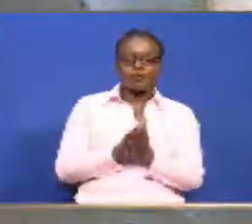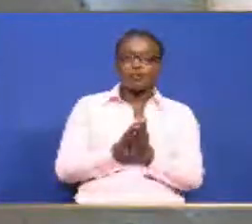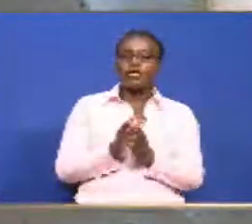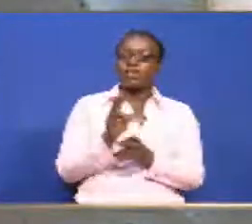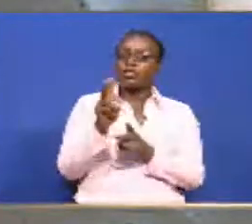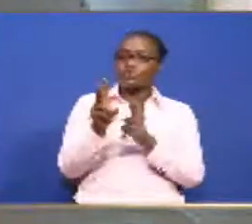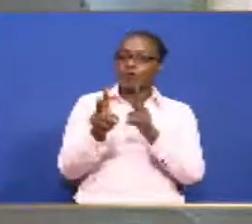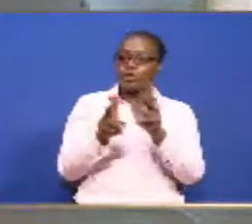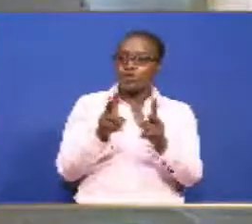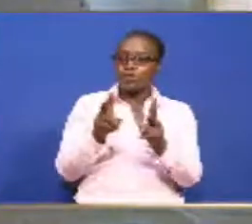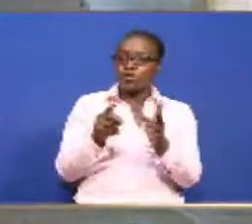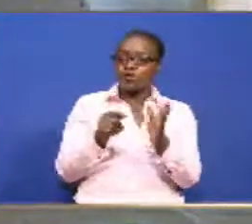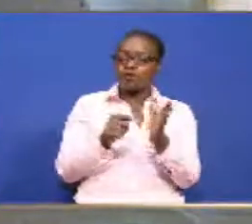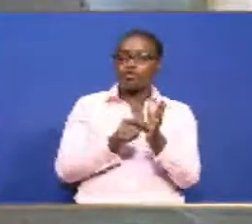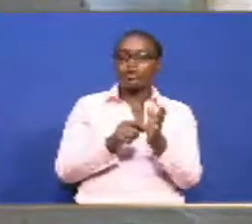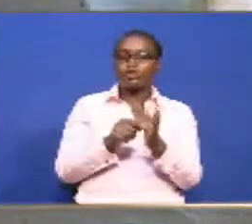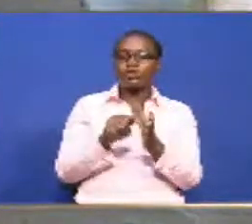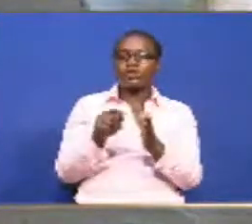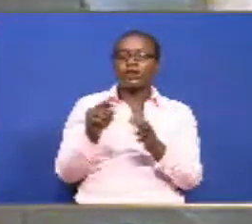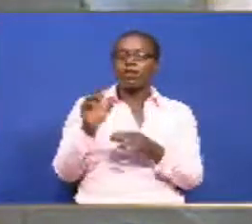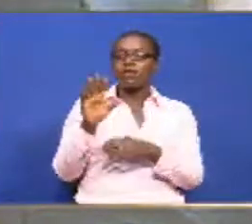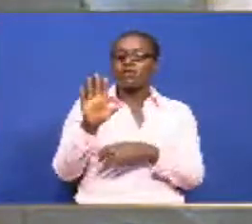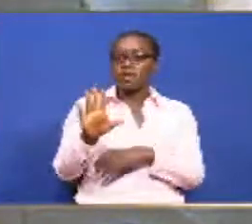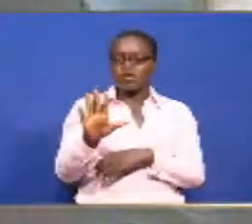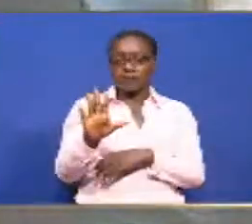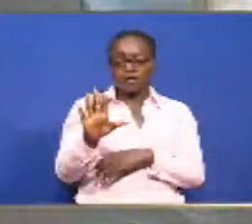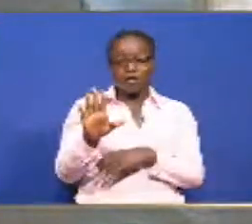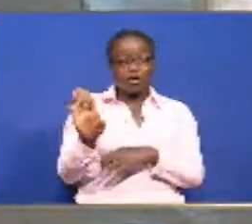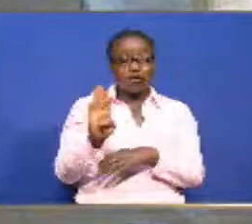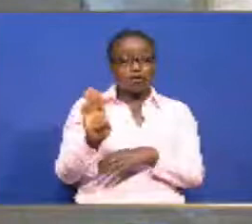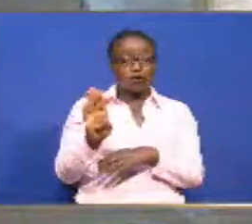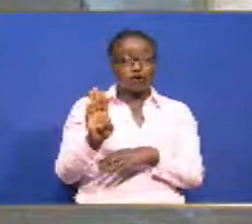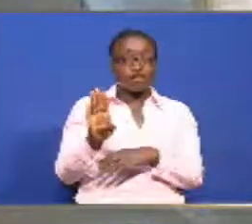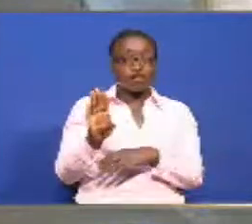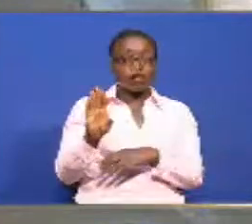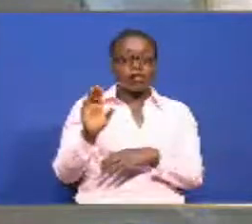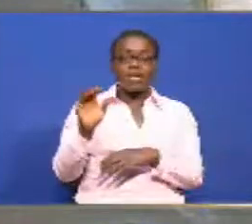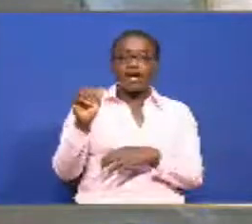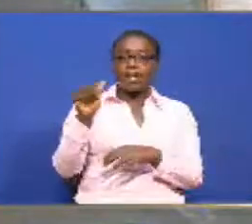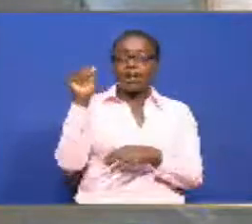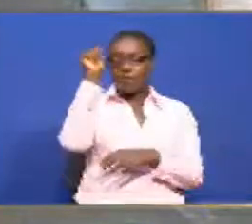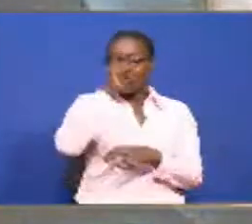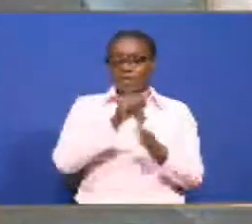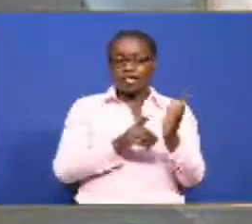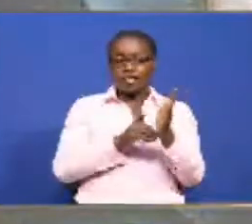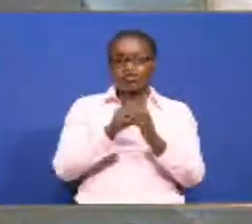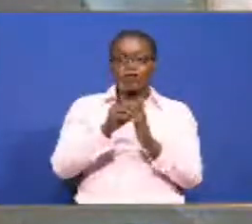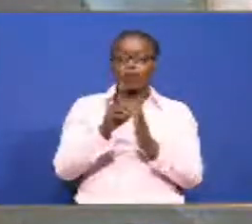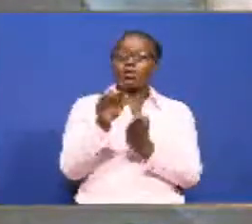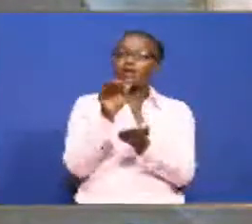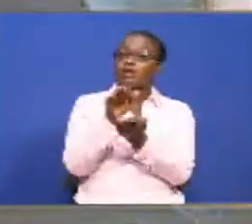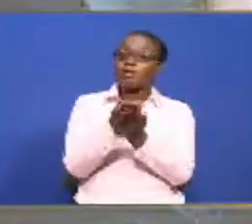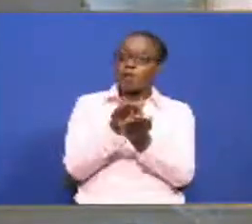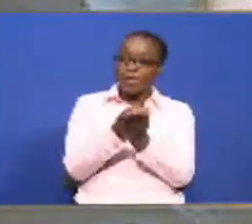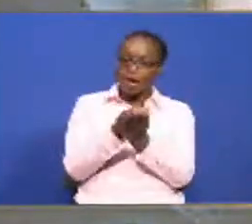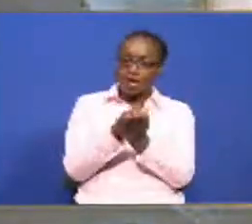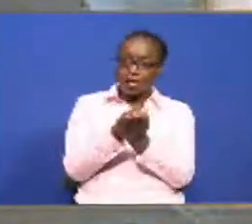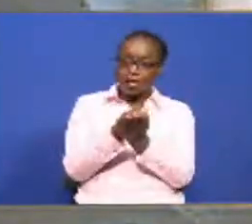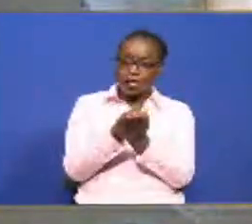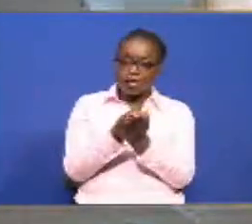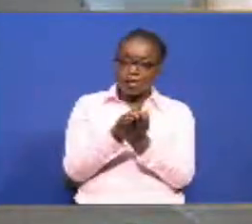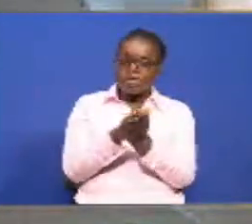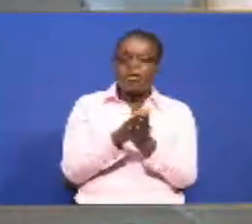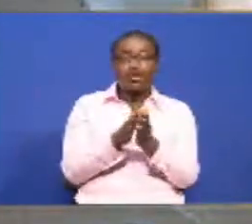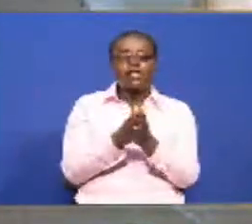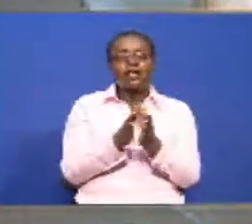22.5 bilioni hizi kutoka kwa African Development Bank na pia bilioni 7.5